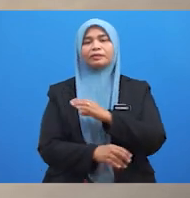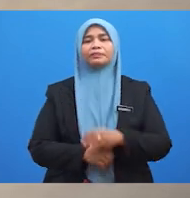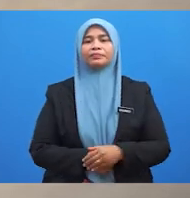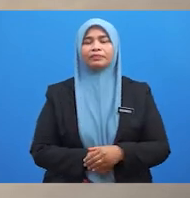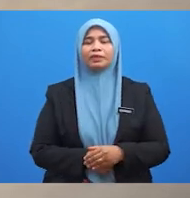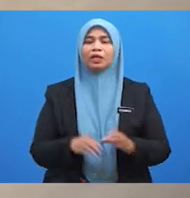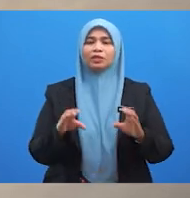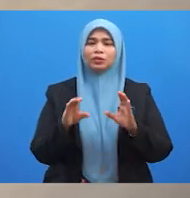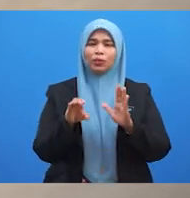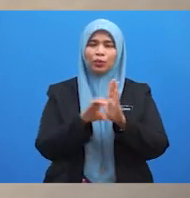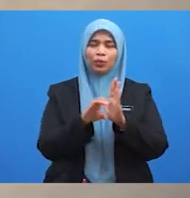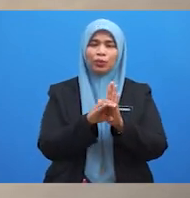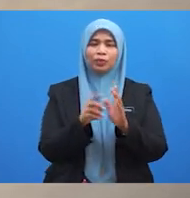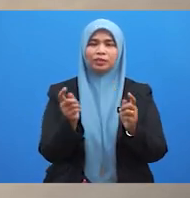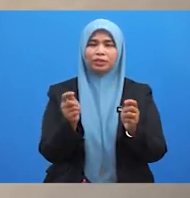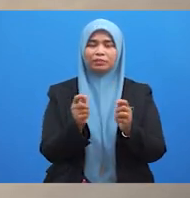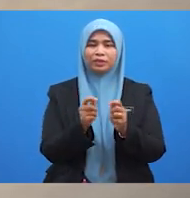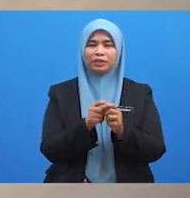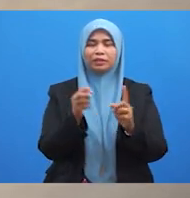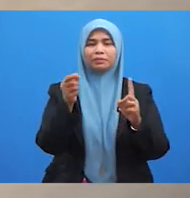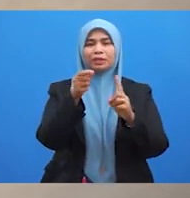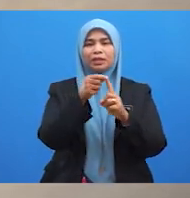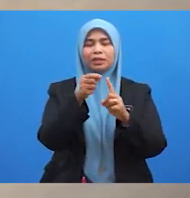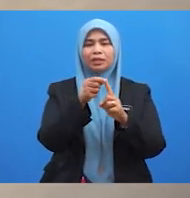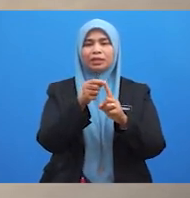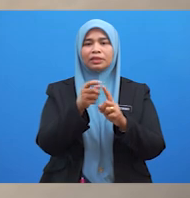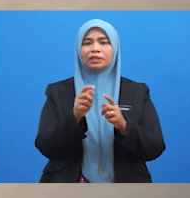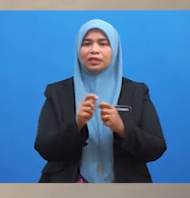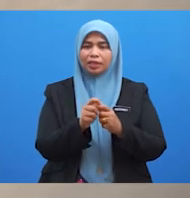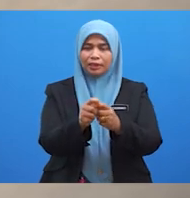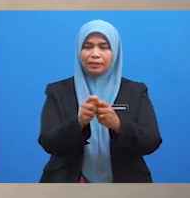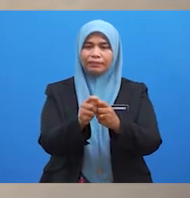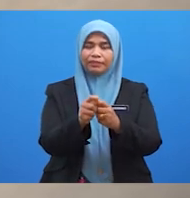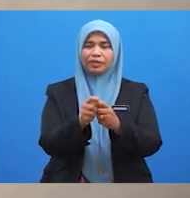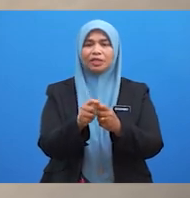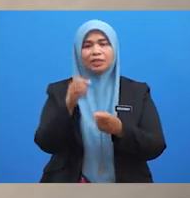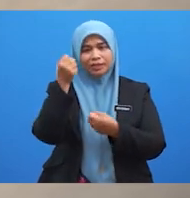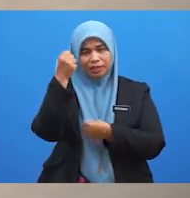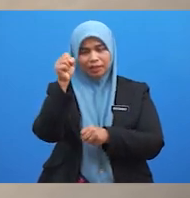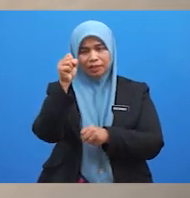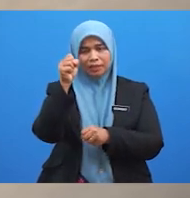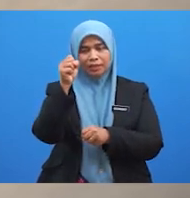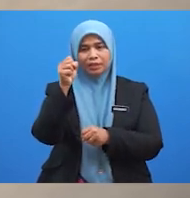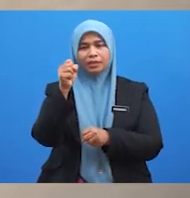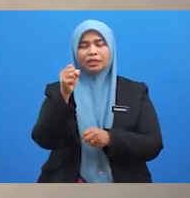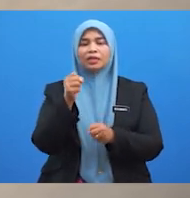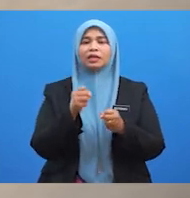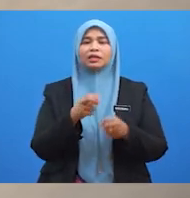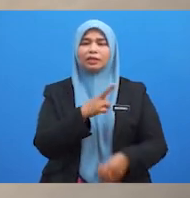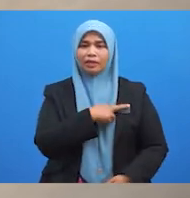Contohnya seperti perkataan taat, setia,